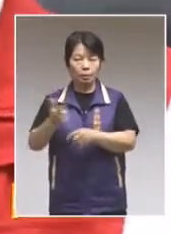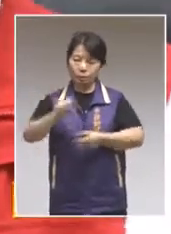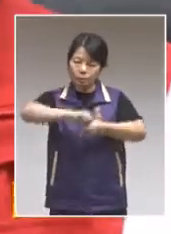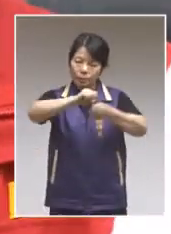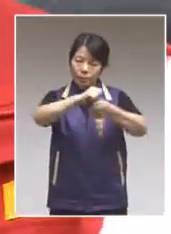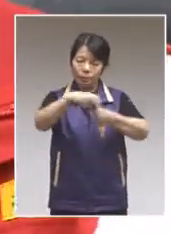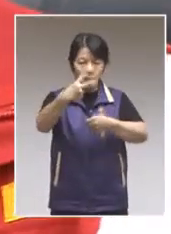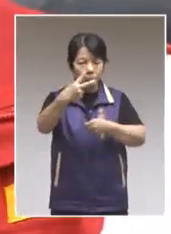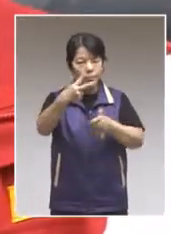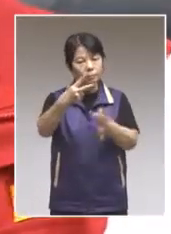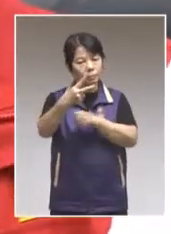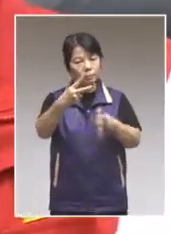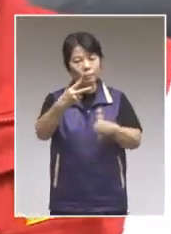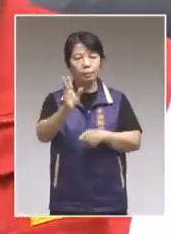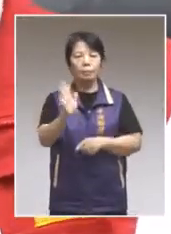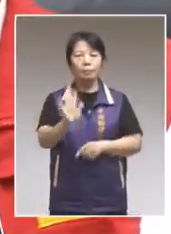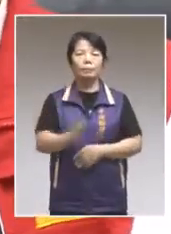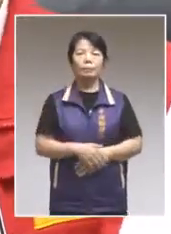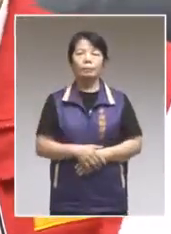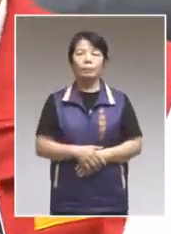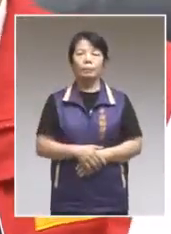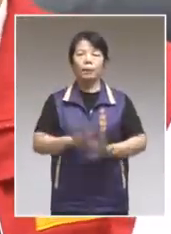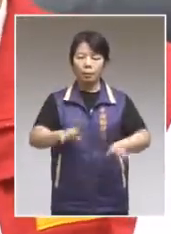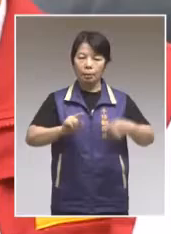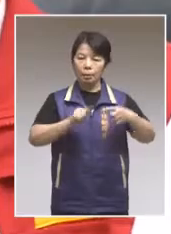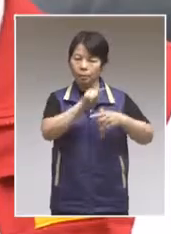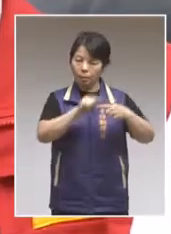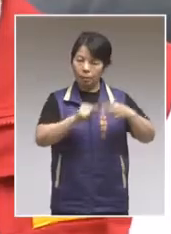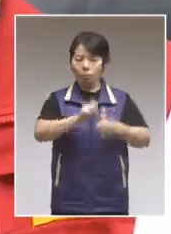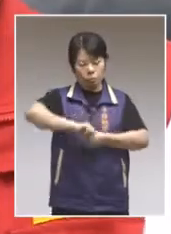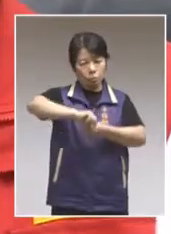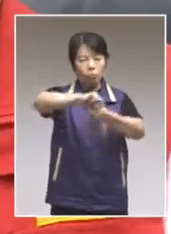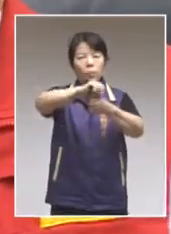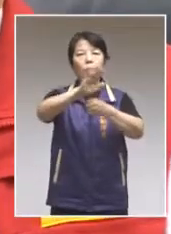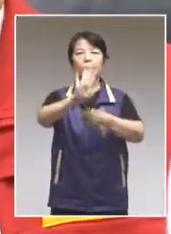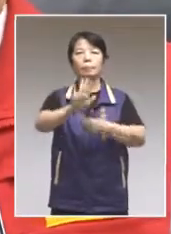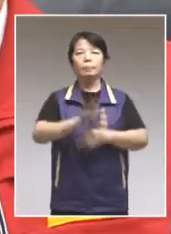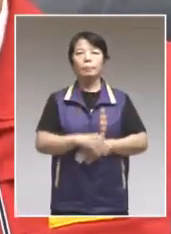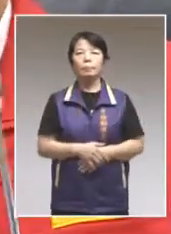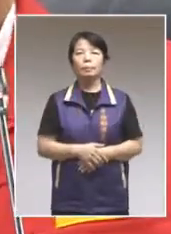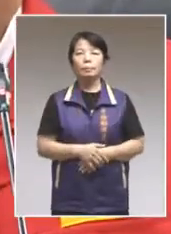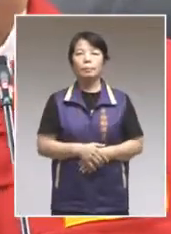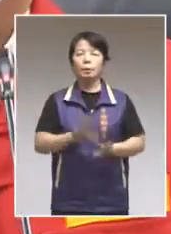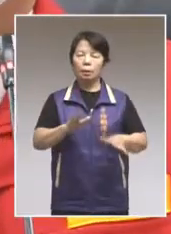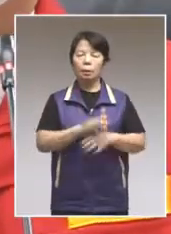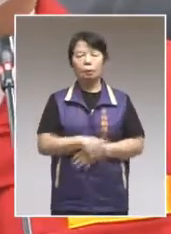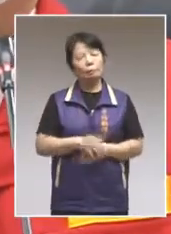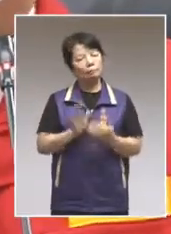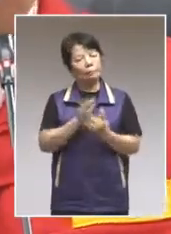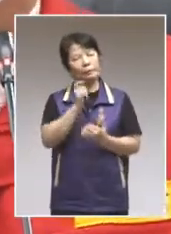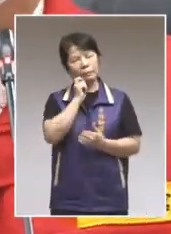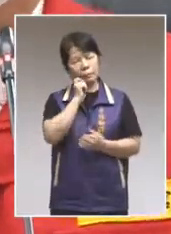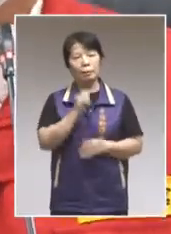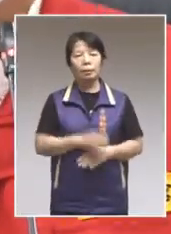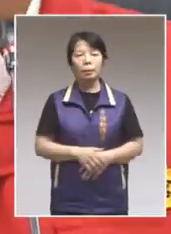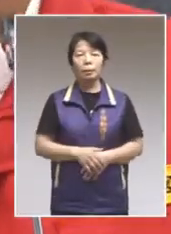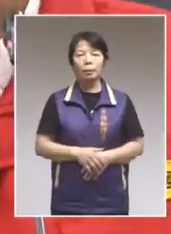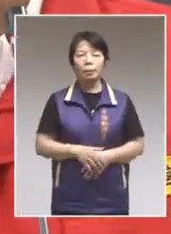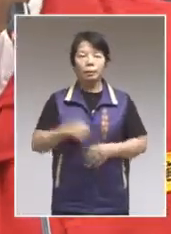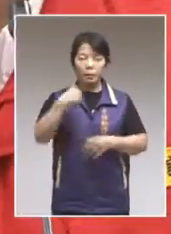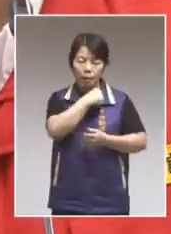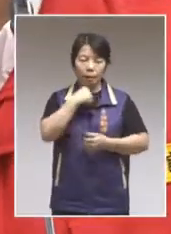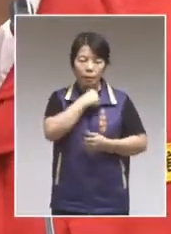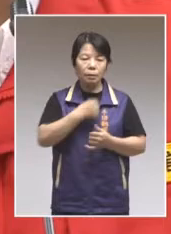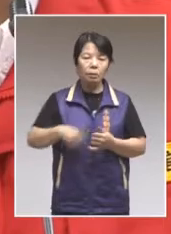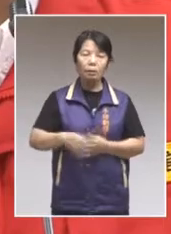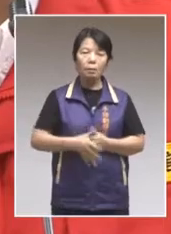好，所以这个曲线就逐渐的三日平均逐渐的往上，好，那这个很难避免，因为台湾是一日的生活圈，